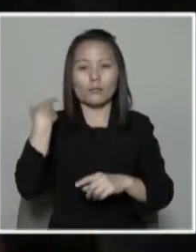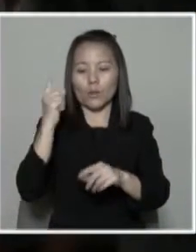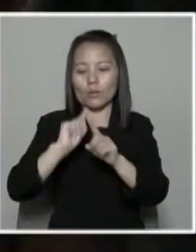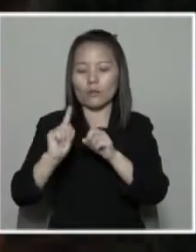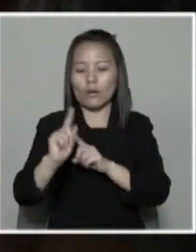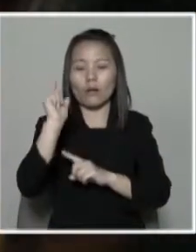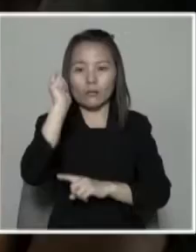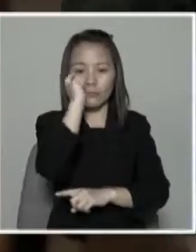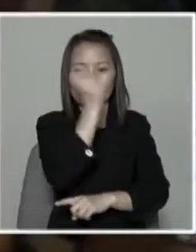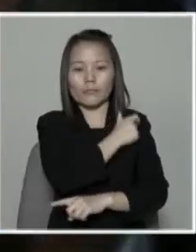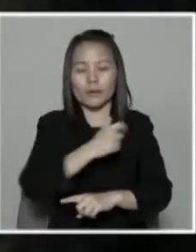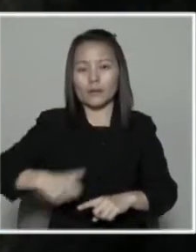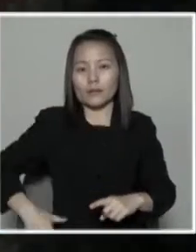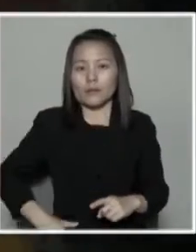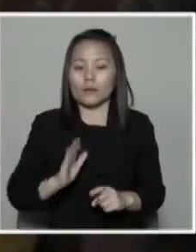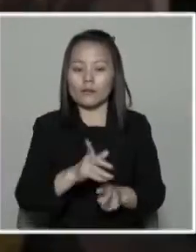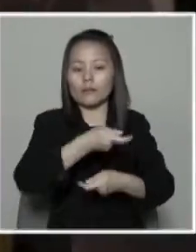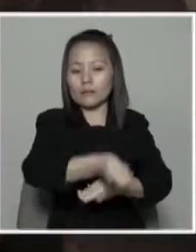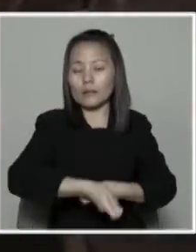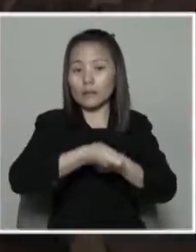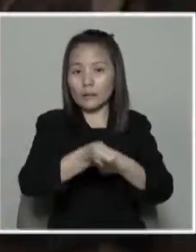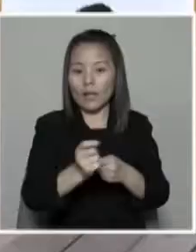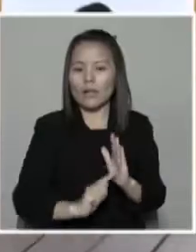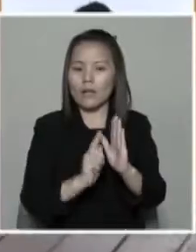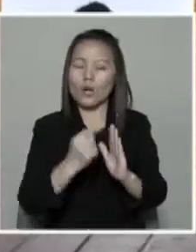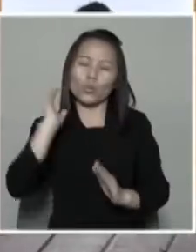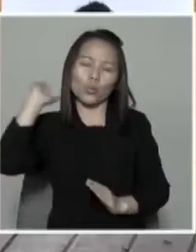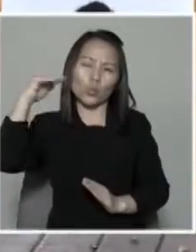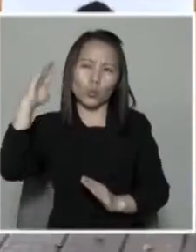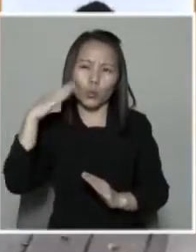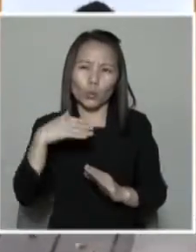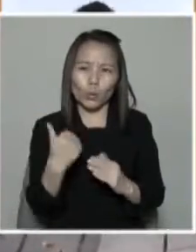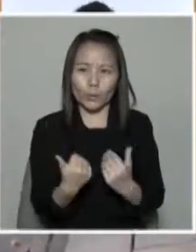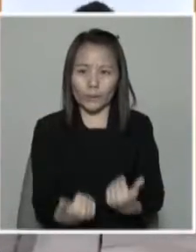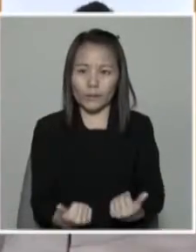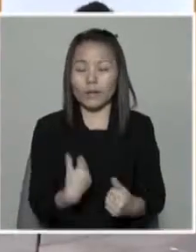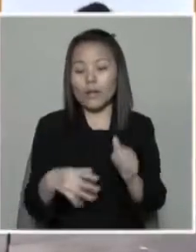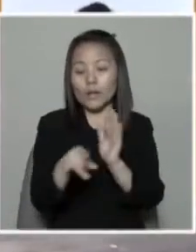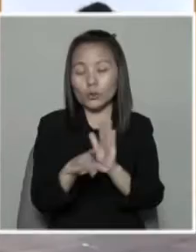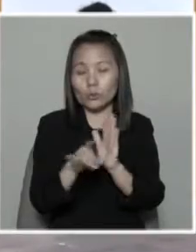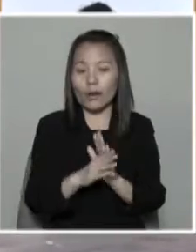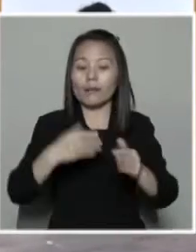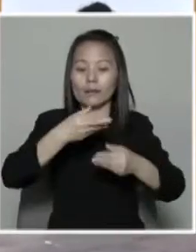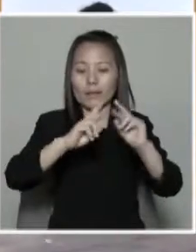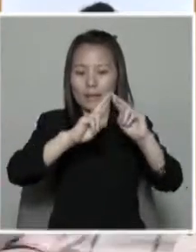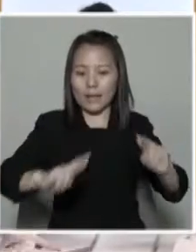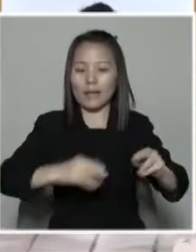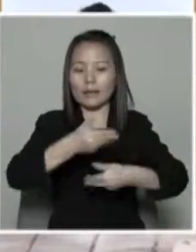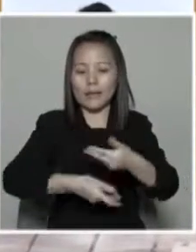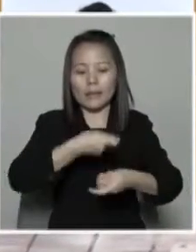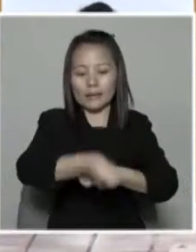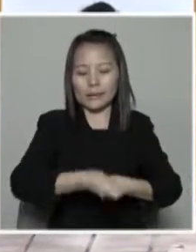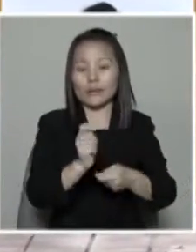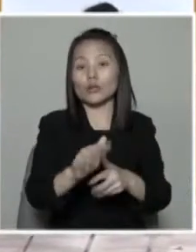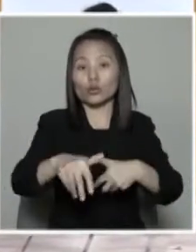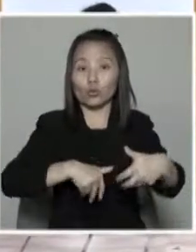าพด้านการเกษตรของพระมหากษัตริย์ไทยตั้งแต่อดีตจนถึงปัจจุบันปิดท้ายด้วยการออกร้านสินค้าเกษตรชุมชนปลอดส